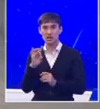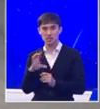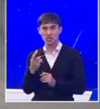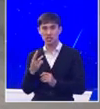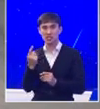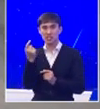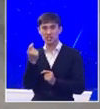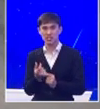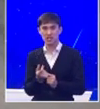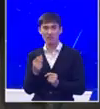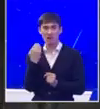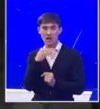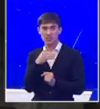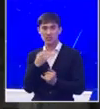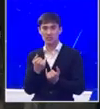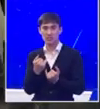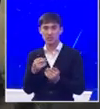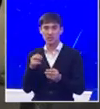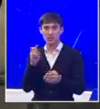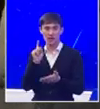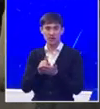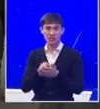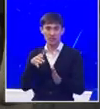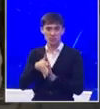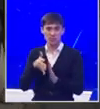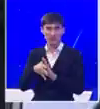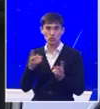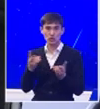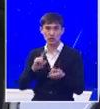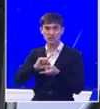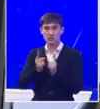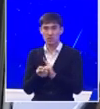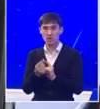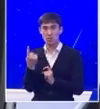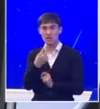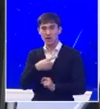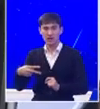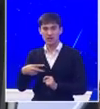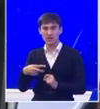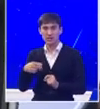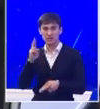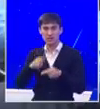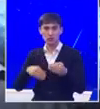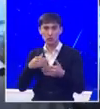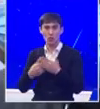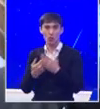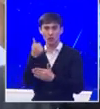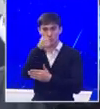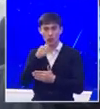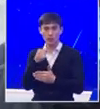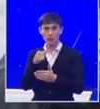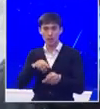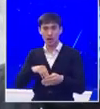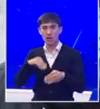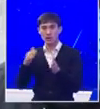низкого качества труб, что доказано экспертизой, нуждаются в замене. Первая линия будет завершена уже до Нового года. И откладывая надолго, уже в